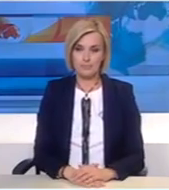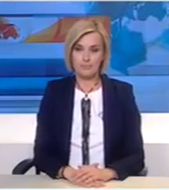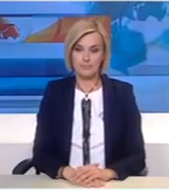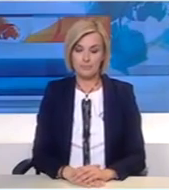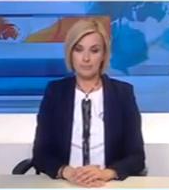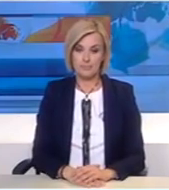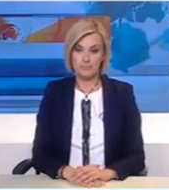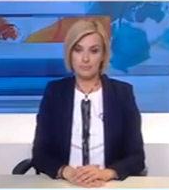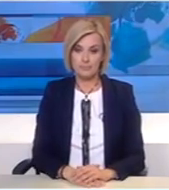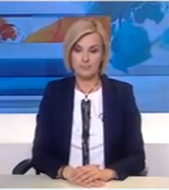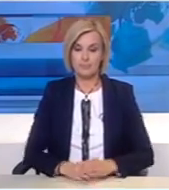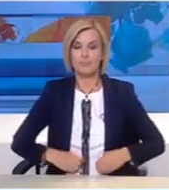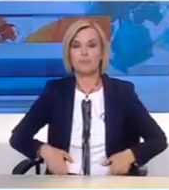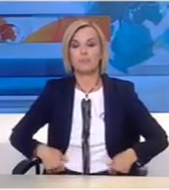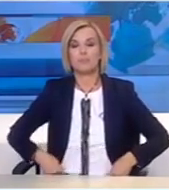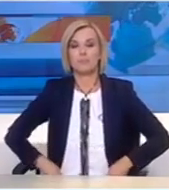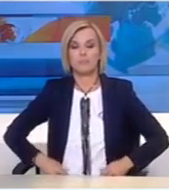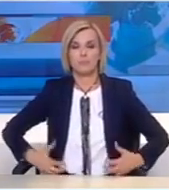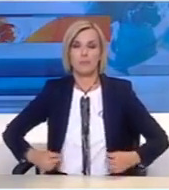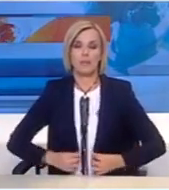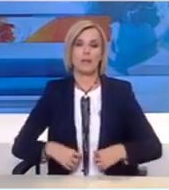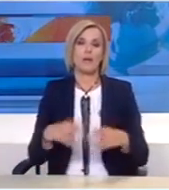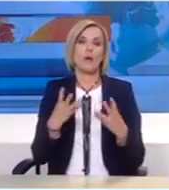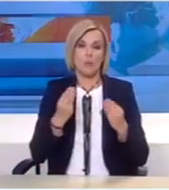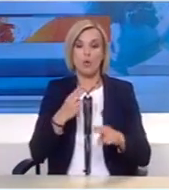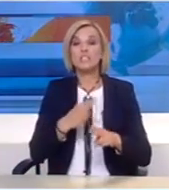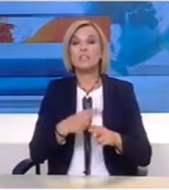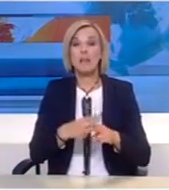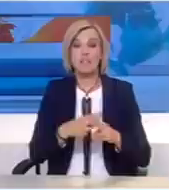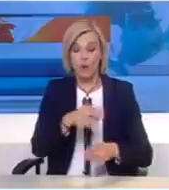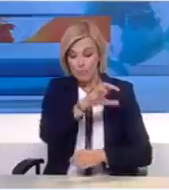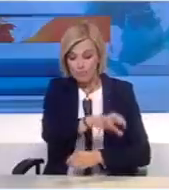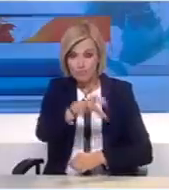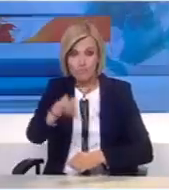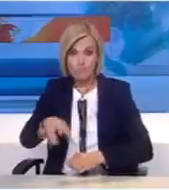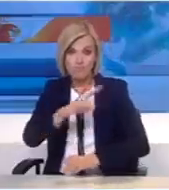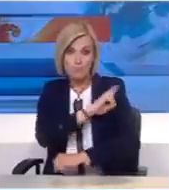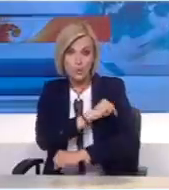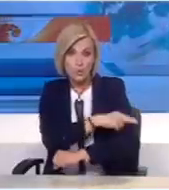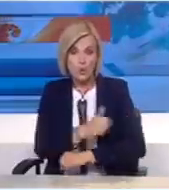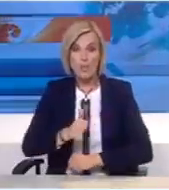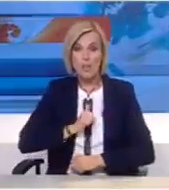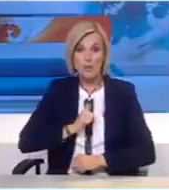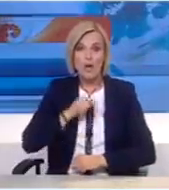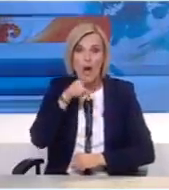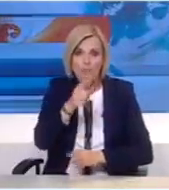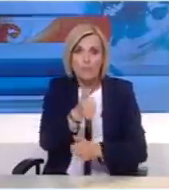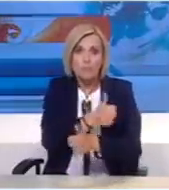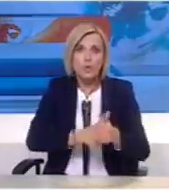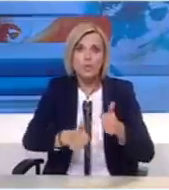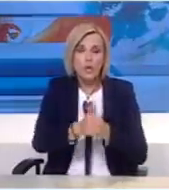Κοιτάξτε, είναι πολύ σημαντικό σε αυτές τις περιπτώσεις επιδημιών σε χώρους υγειονομικούς να τηρούνται όλα τα μέτρα πρόληψης. Και τι